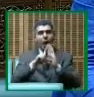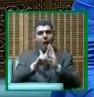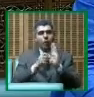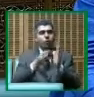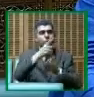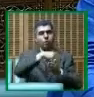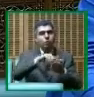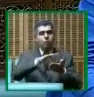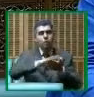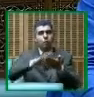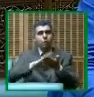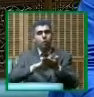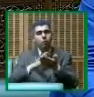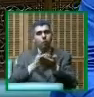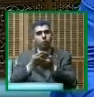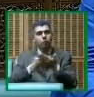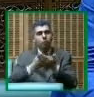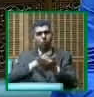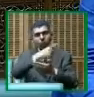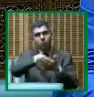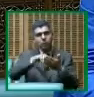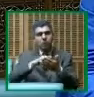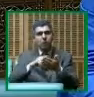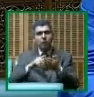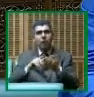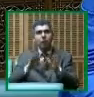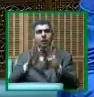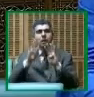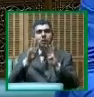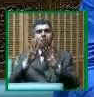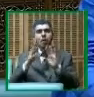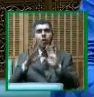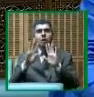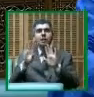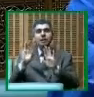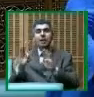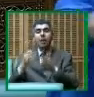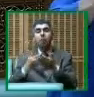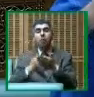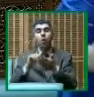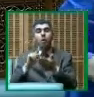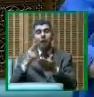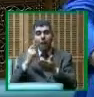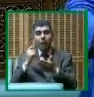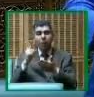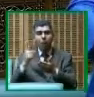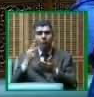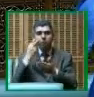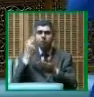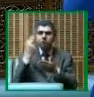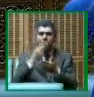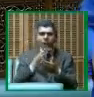وطني فيه مشاكل بنية الآلية للسقوط، دارت فيها قانونيا وجابت فيها تقريبا واحد